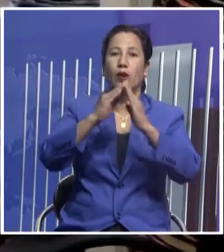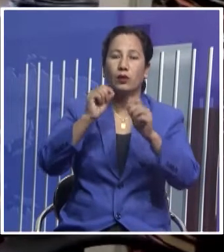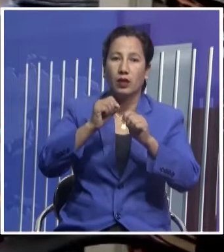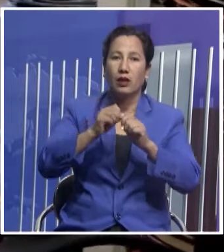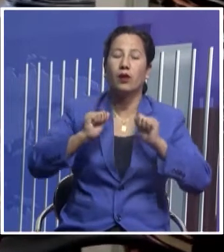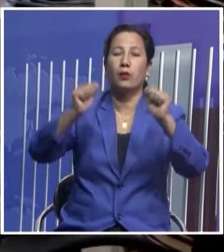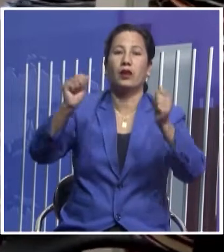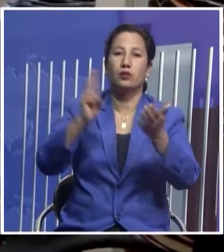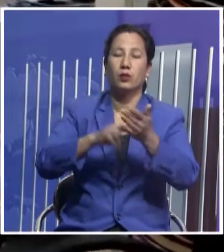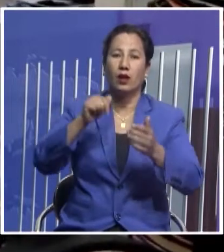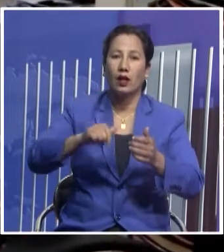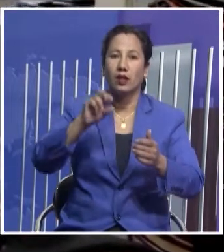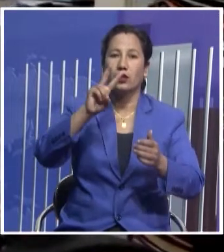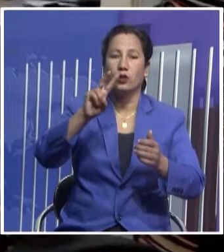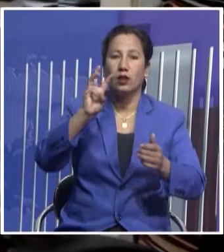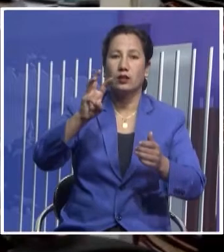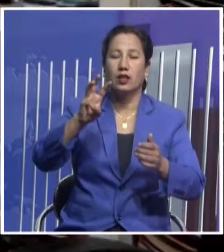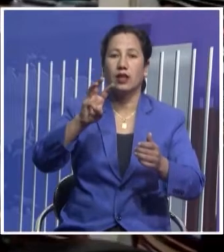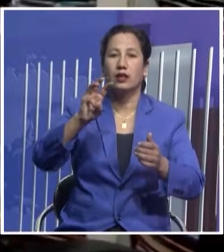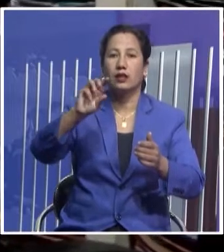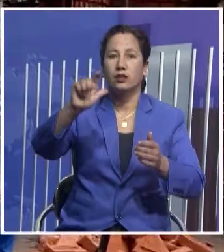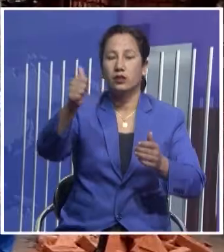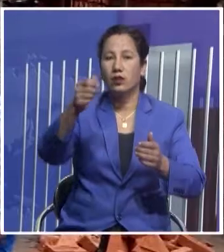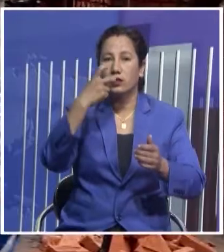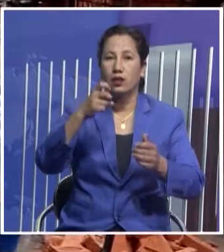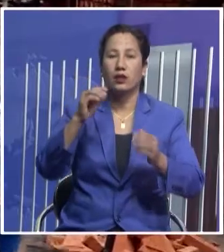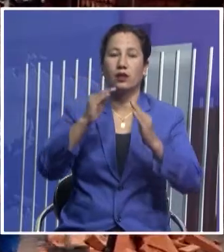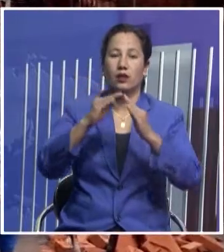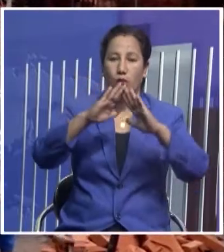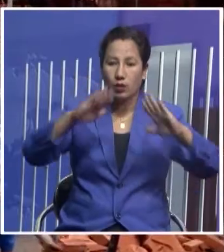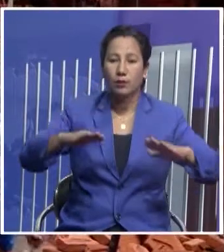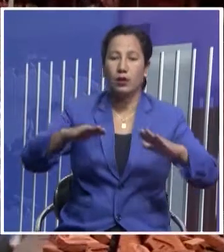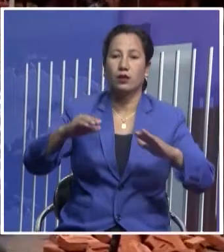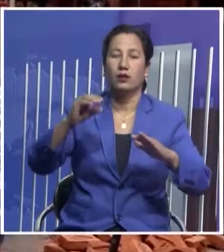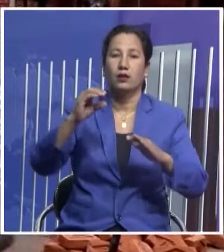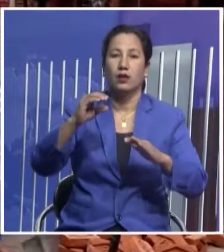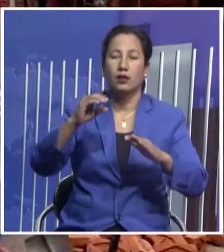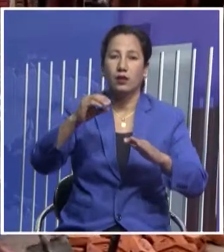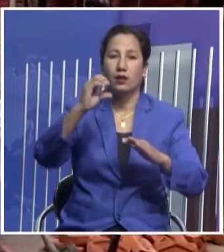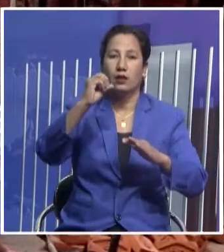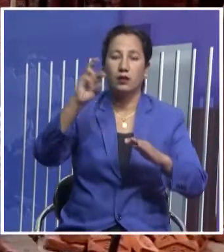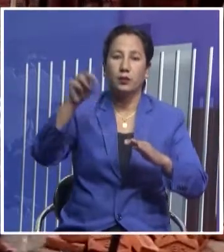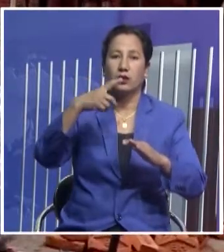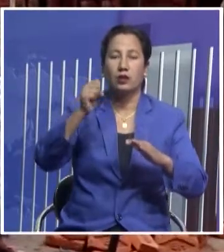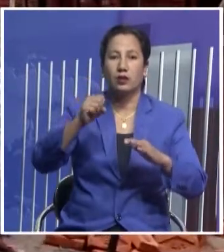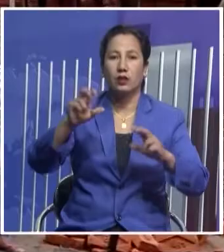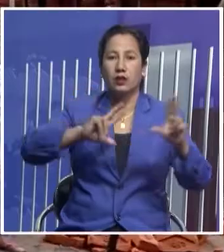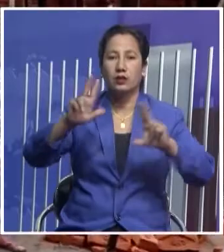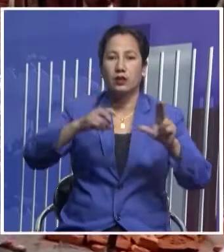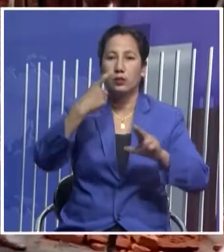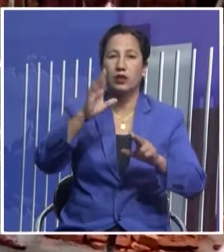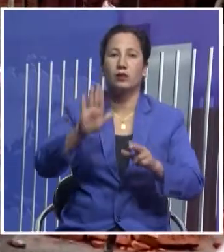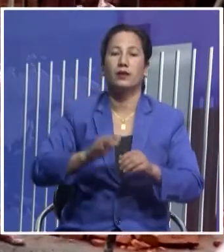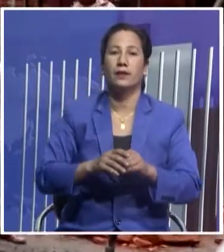पनि अहिलेसम्म 2600 घर मात्रै भूकम्प प्रतिरोधी बनेको उपमहानगरपालिकाका इन्जिनियर रामधन श्रेष्ठ